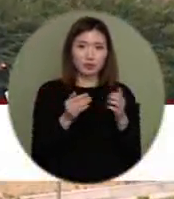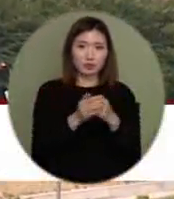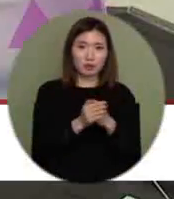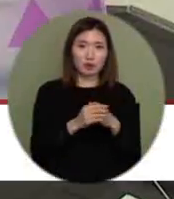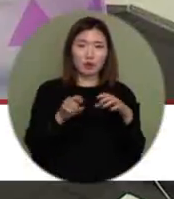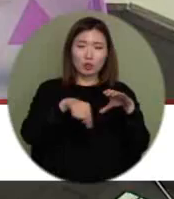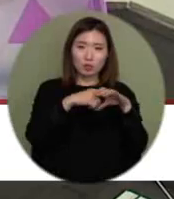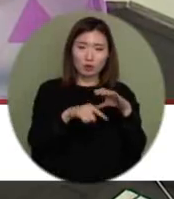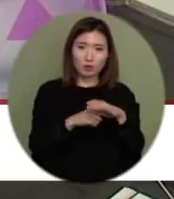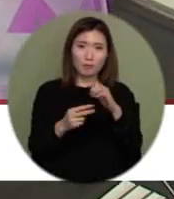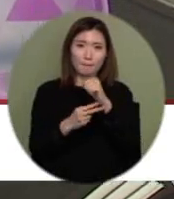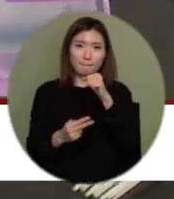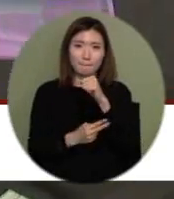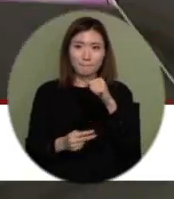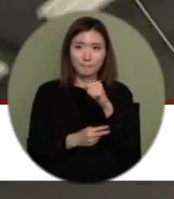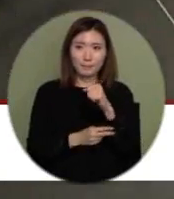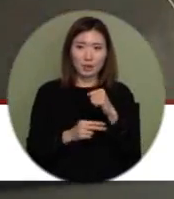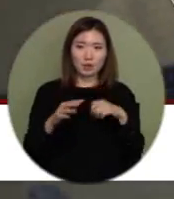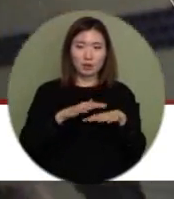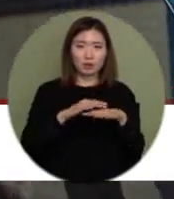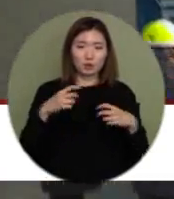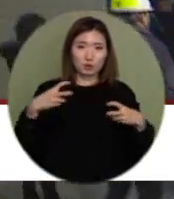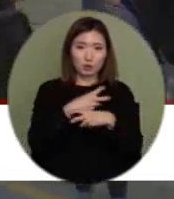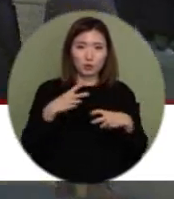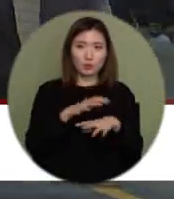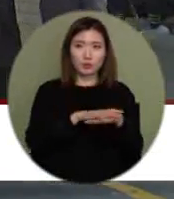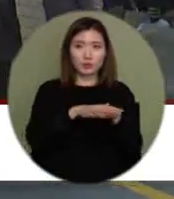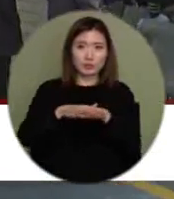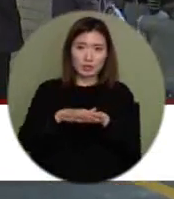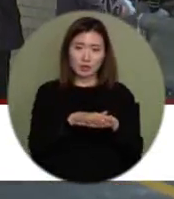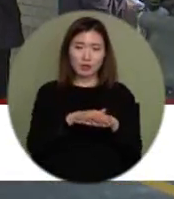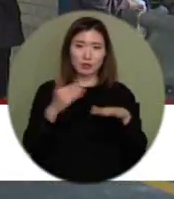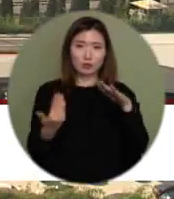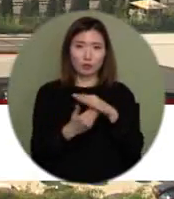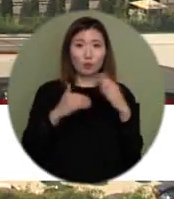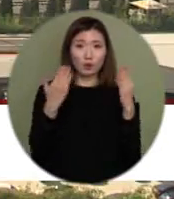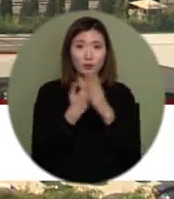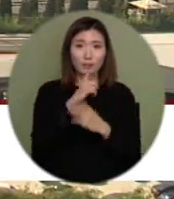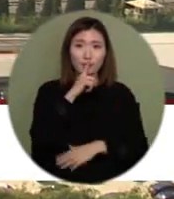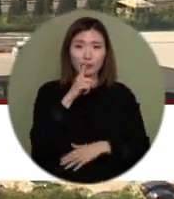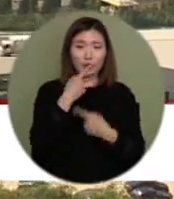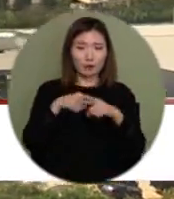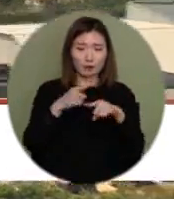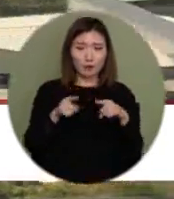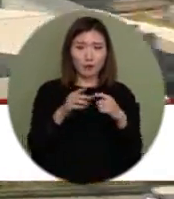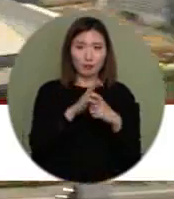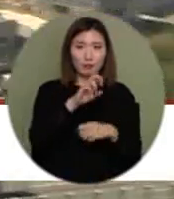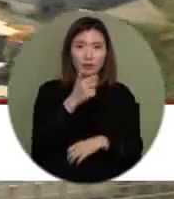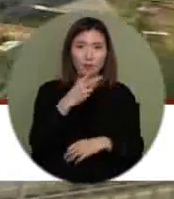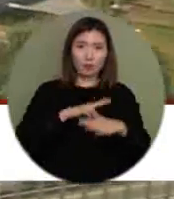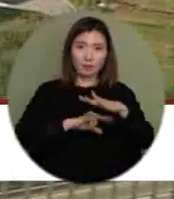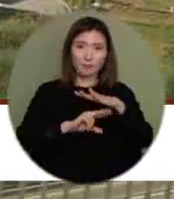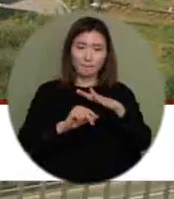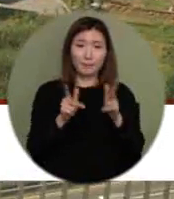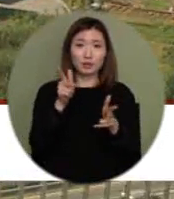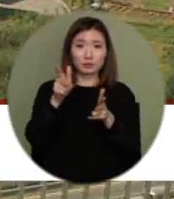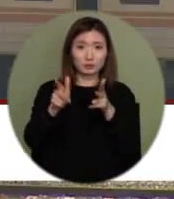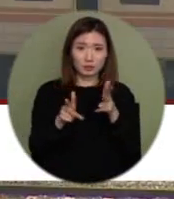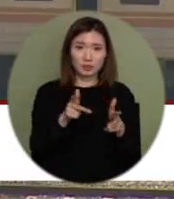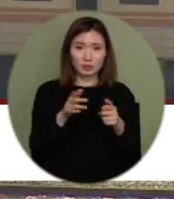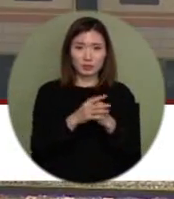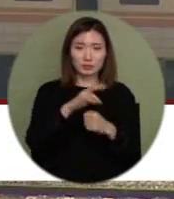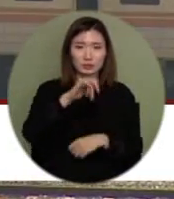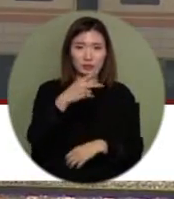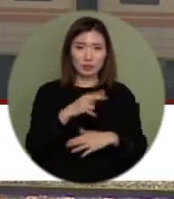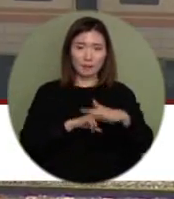겸재교 개통으로 사통팔달의 교통 체계가 완성됐다고 평가했습니다. 올해 역시 면목선 경전철 사업과